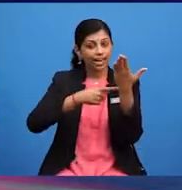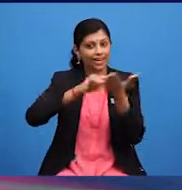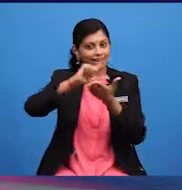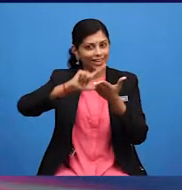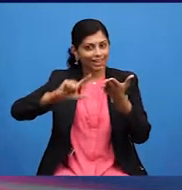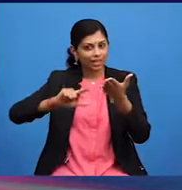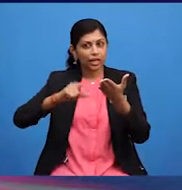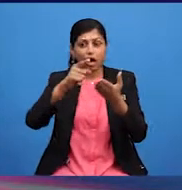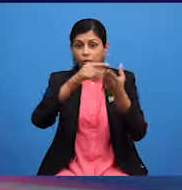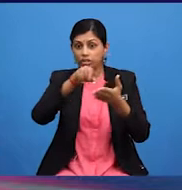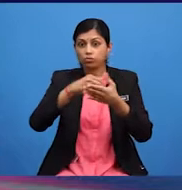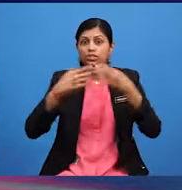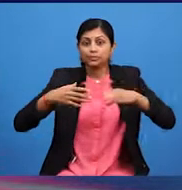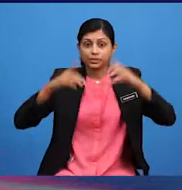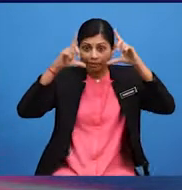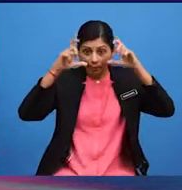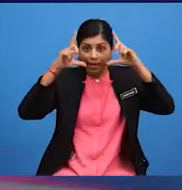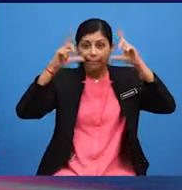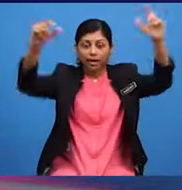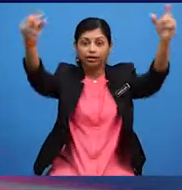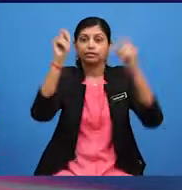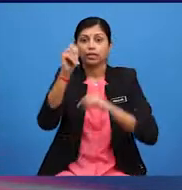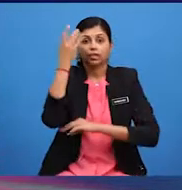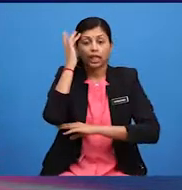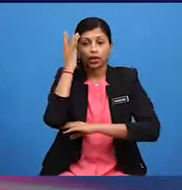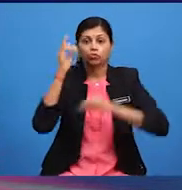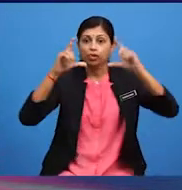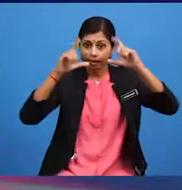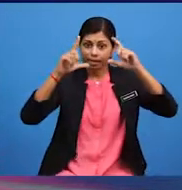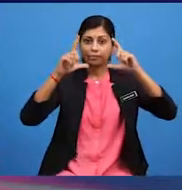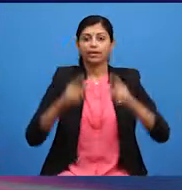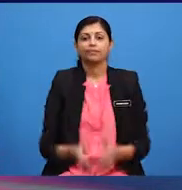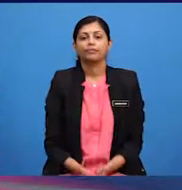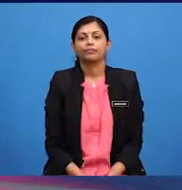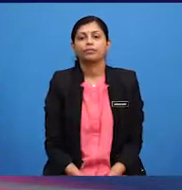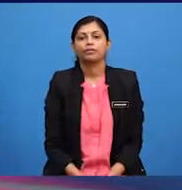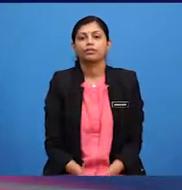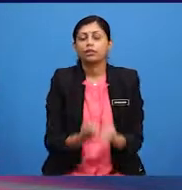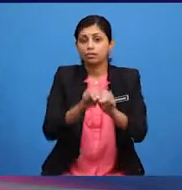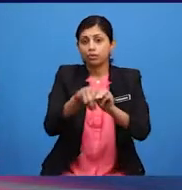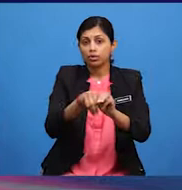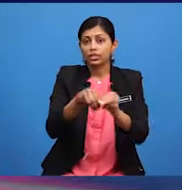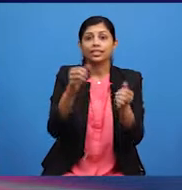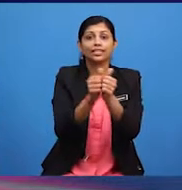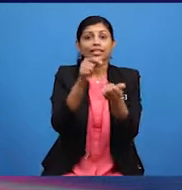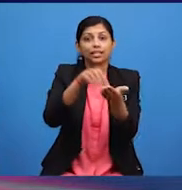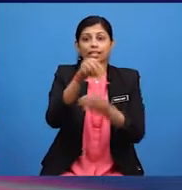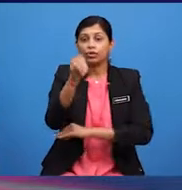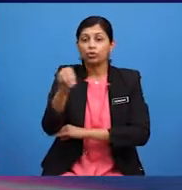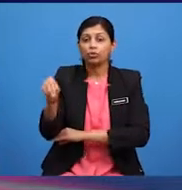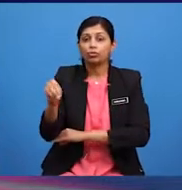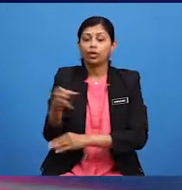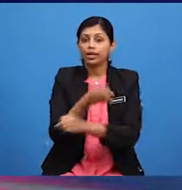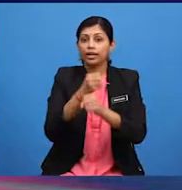lakaran dalam reka bentuk produk. Semoga dengan ini, murid-murid dapat